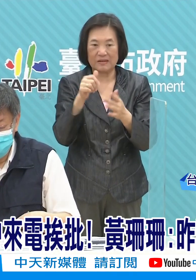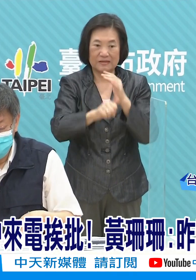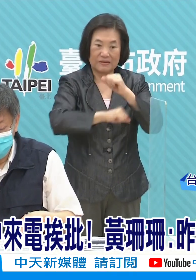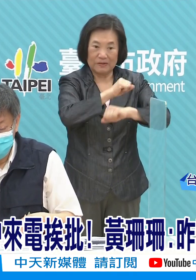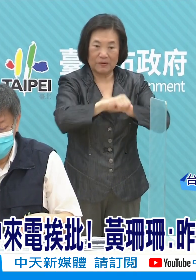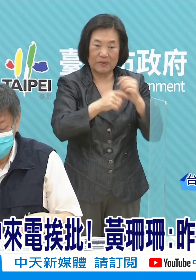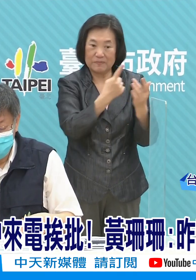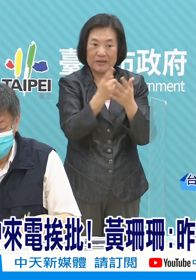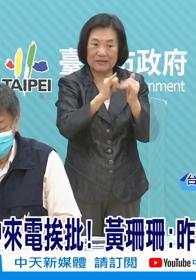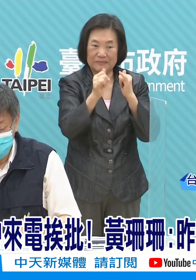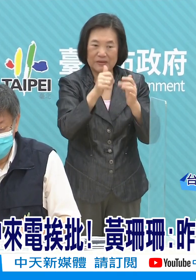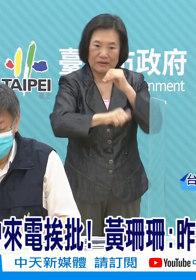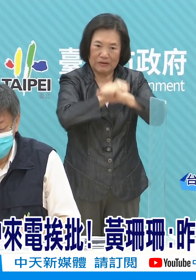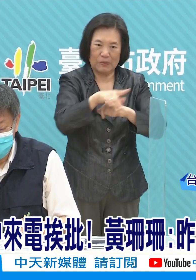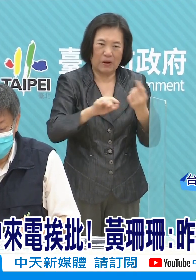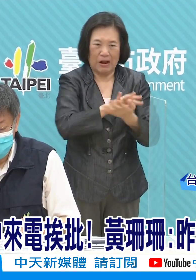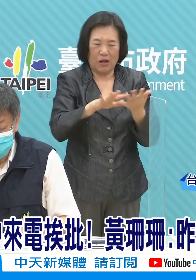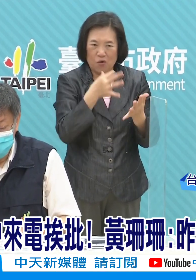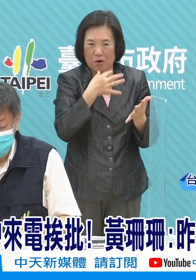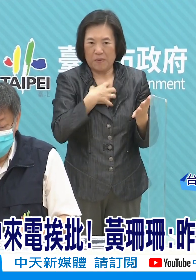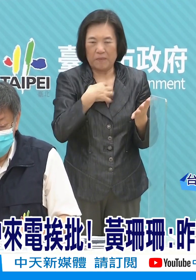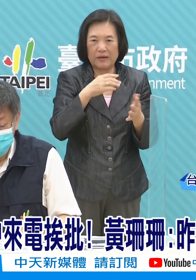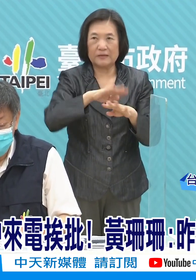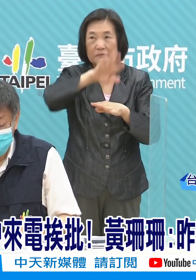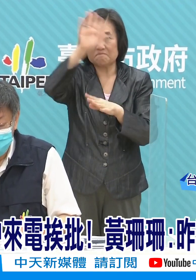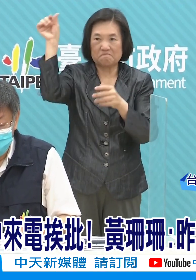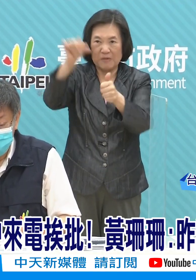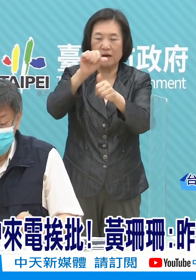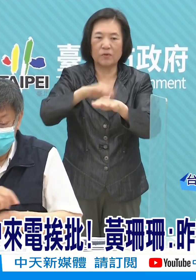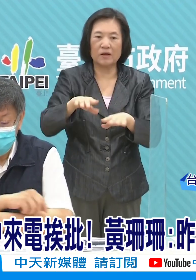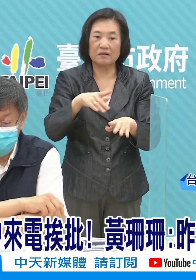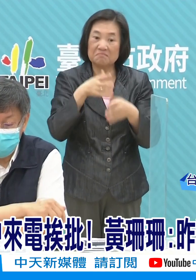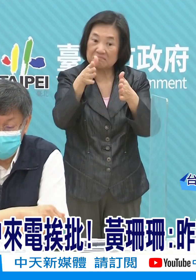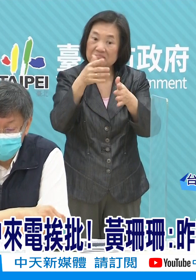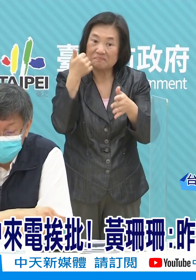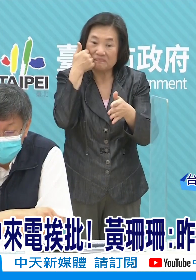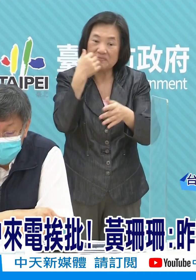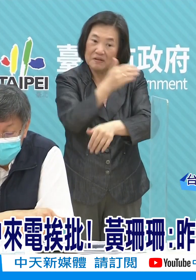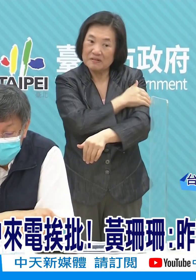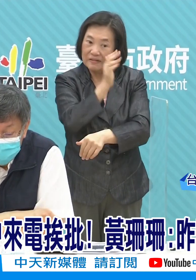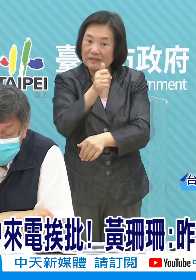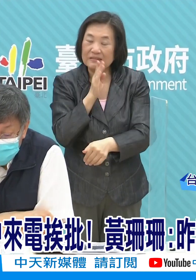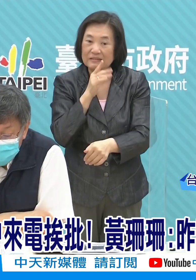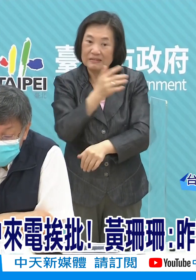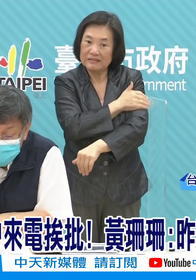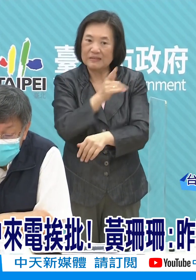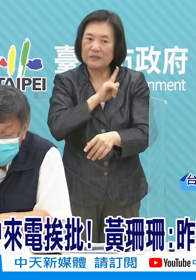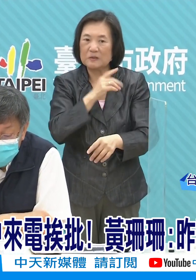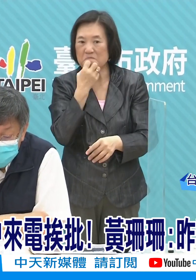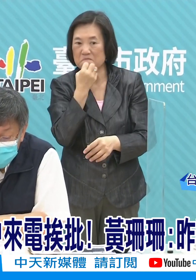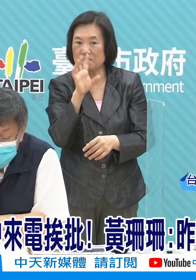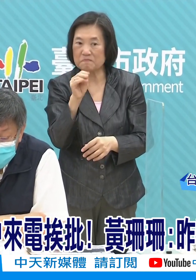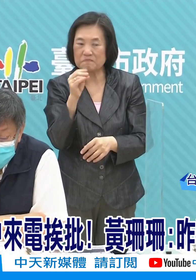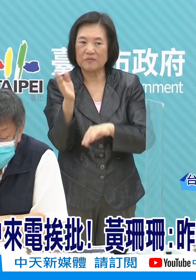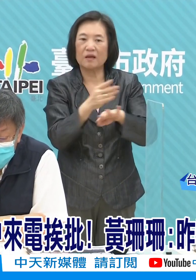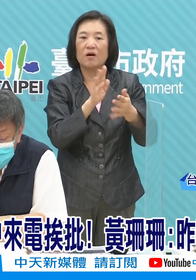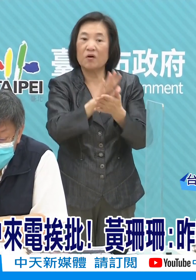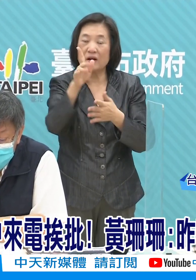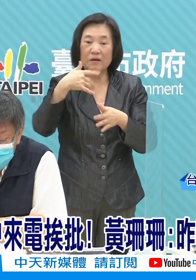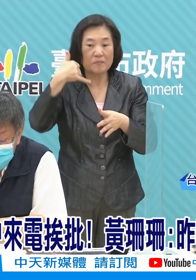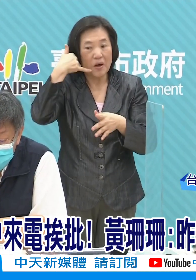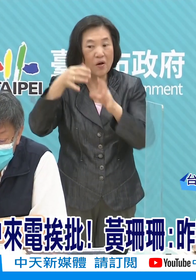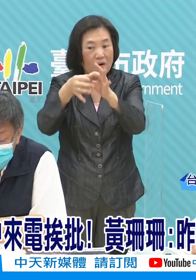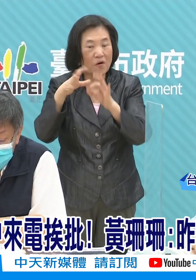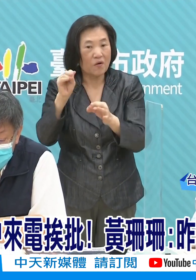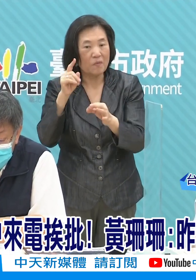恐乱、恐惧与混乱之中，必遭天谴，指的是陈部长吗？是不是认为陈部长有私心？后来双方是否还